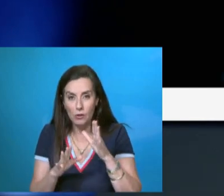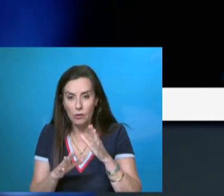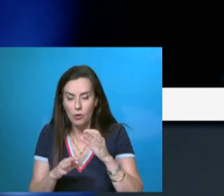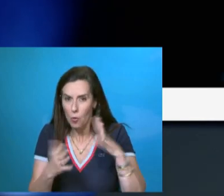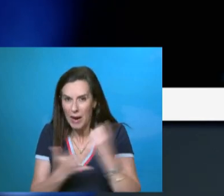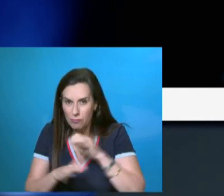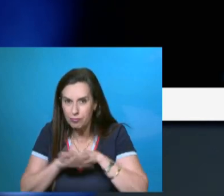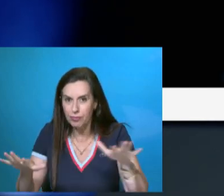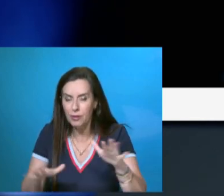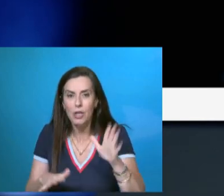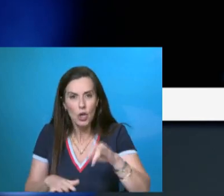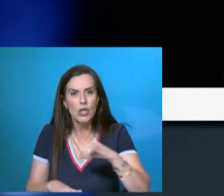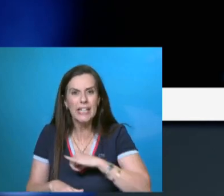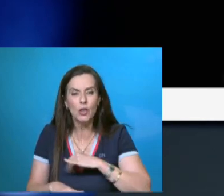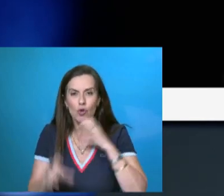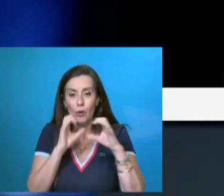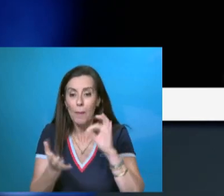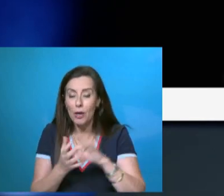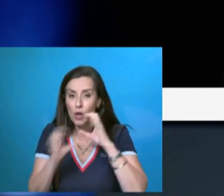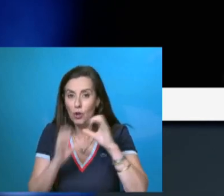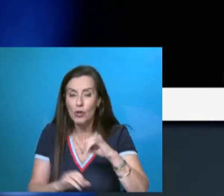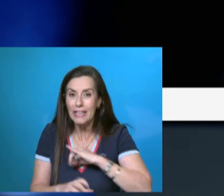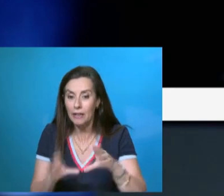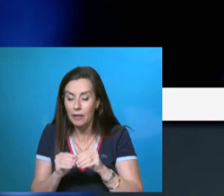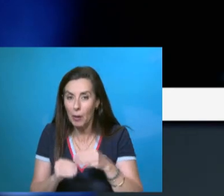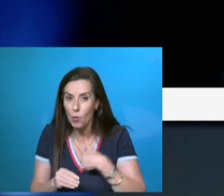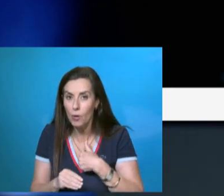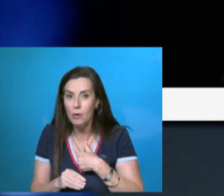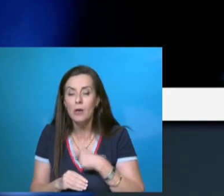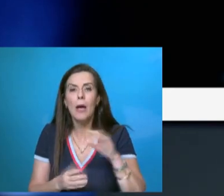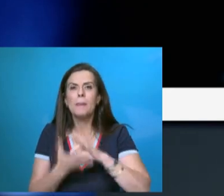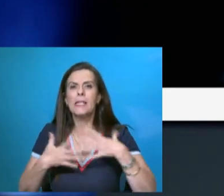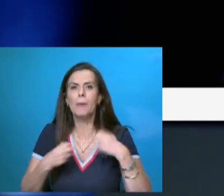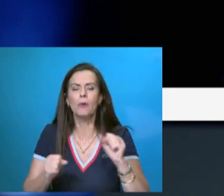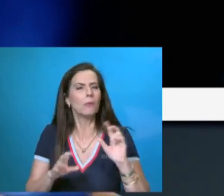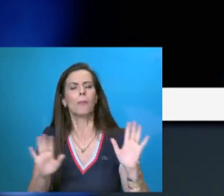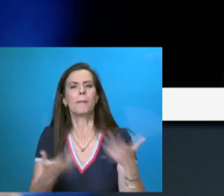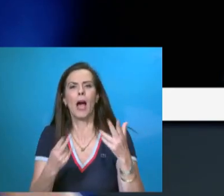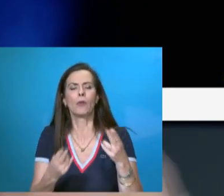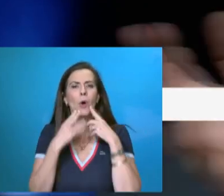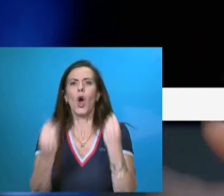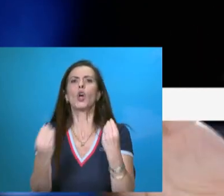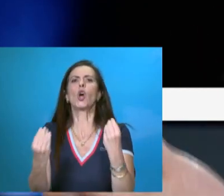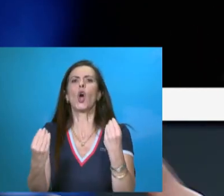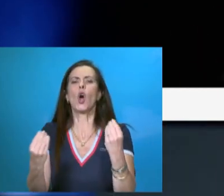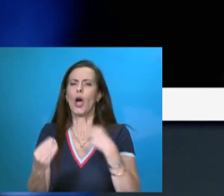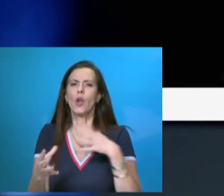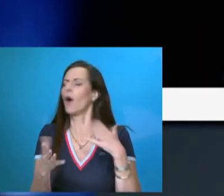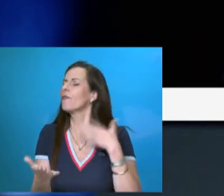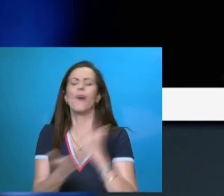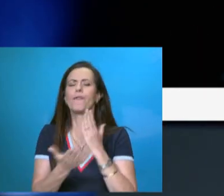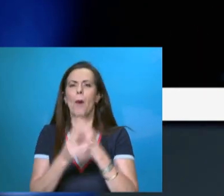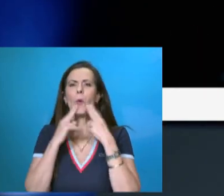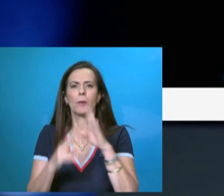יש התעניינות של המדיה. ברגע שהתקשורת איתנו ומתעניינת בנו, משרד הבריאות מיד נכנס למגננה, אומר, רגע, חברים, הנה, אנחנו איתם, אנחנו כבר פותרים את הבעיה הזאת.